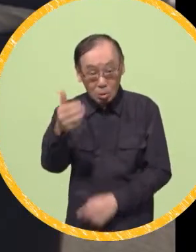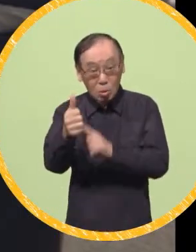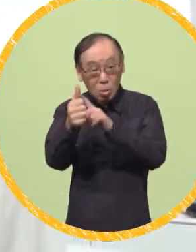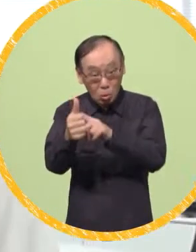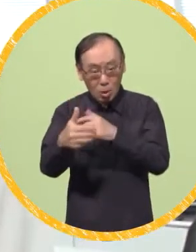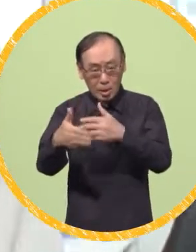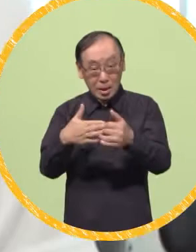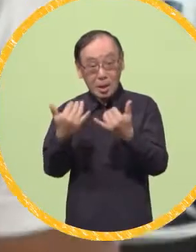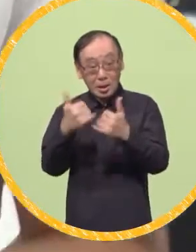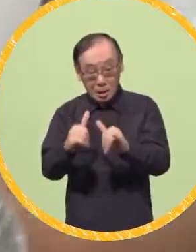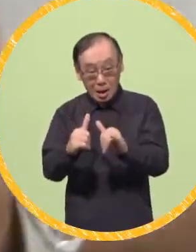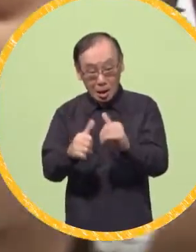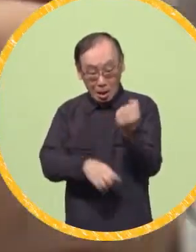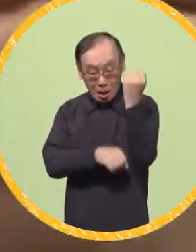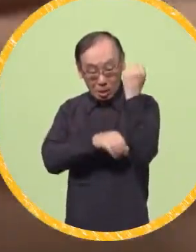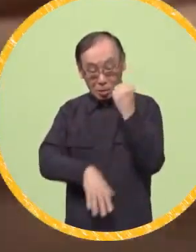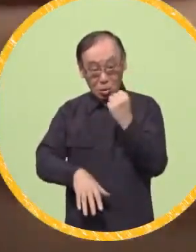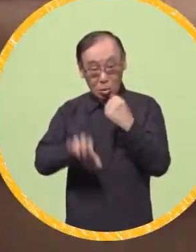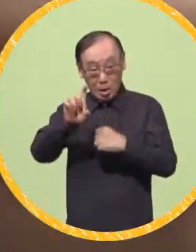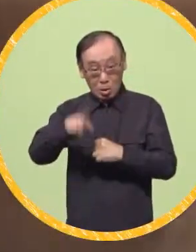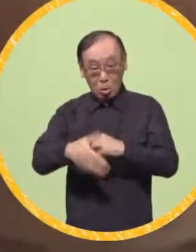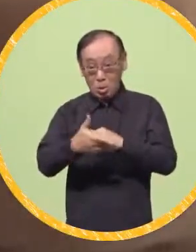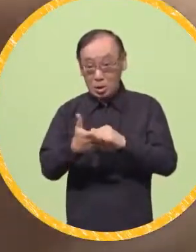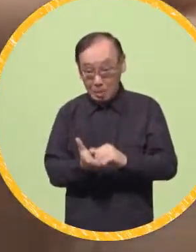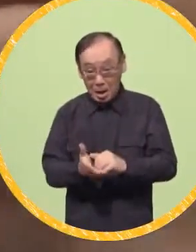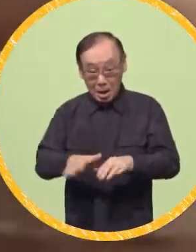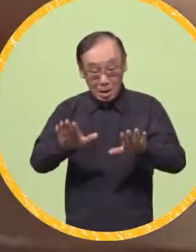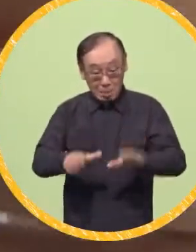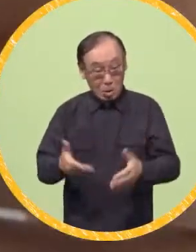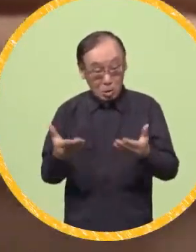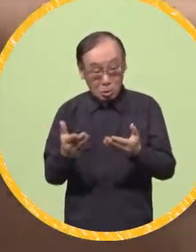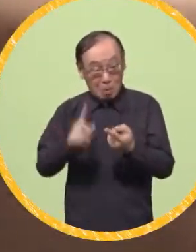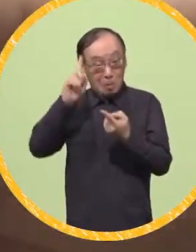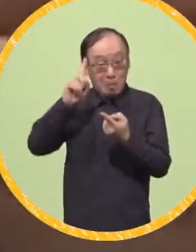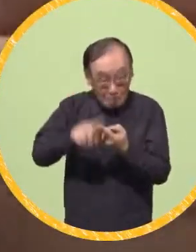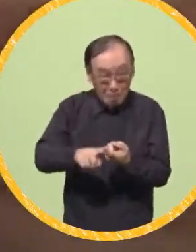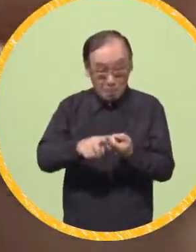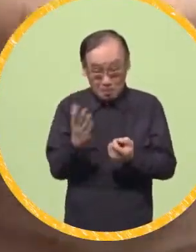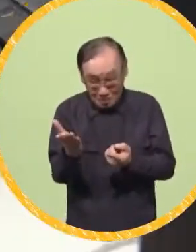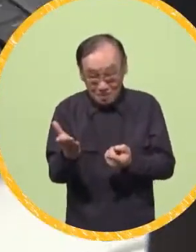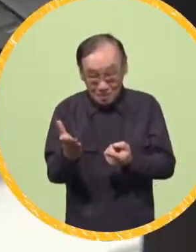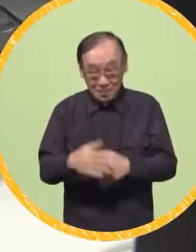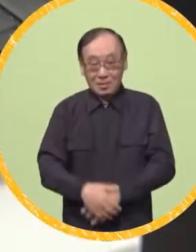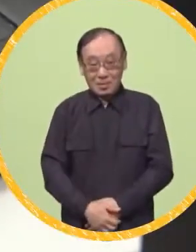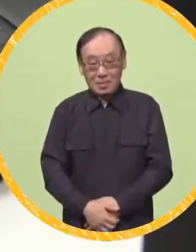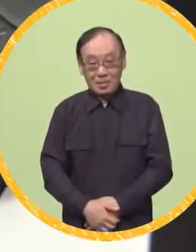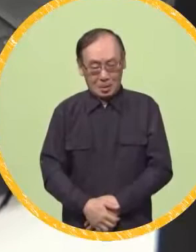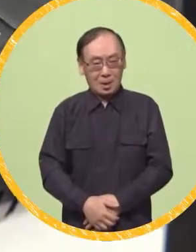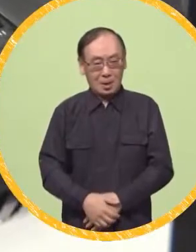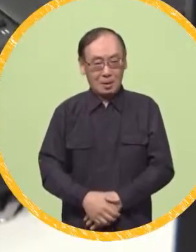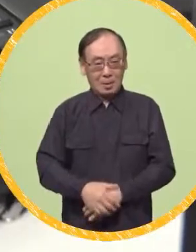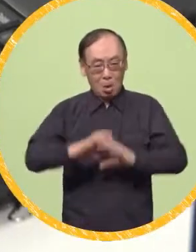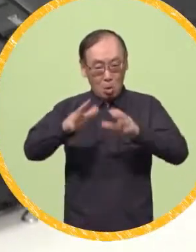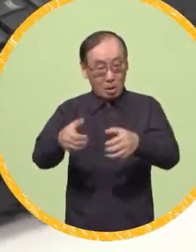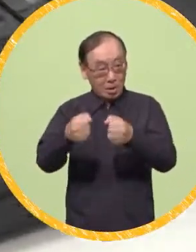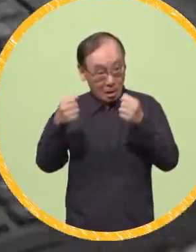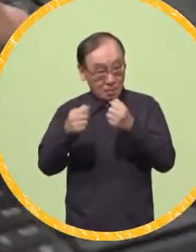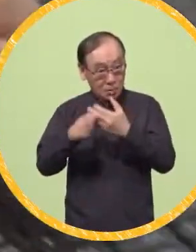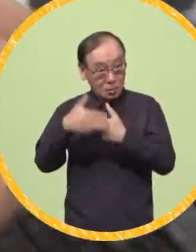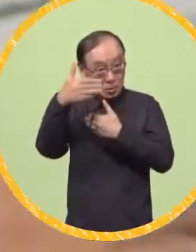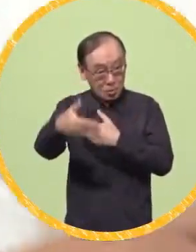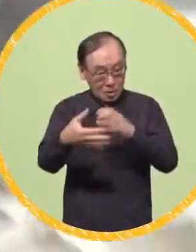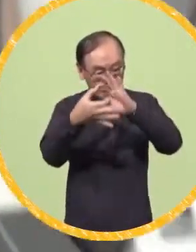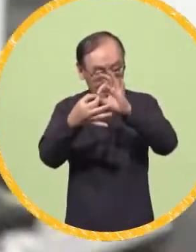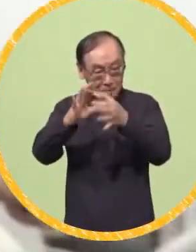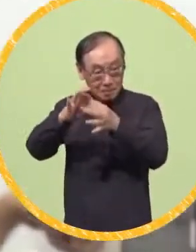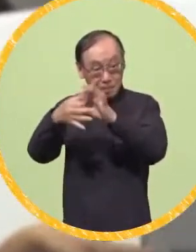経験者地元がへのしまっても今のお仕事転職じゃないですかーワールドカップもその先の東京2020